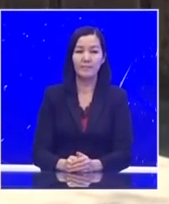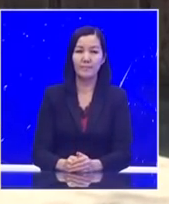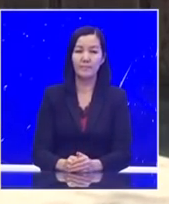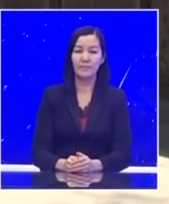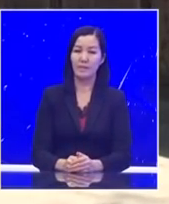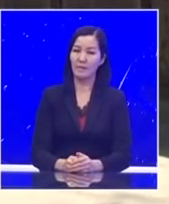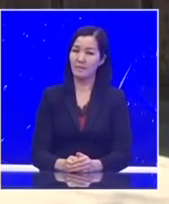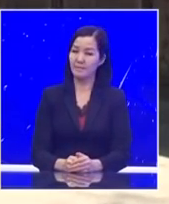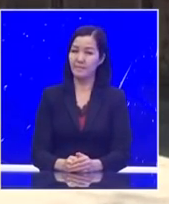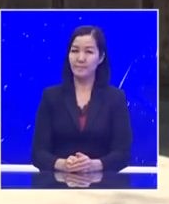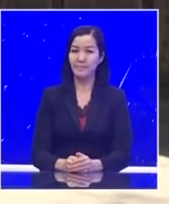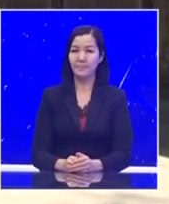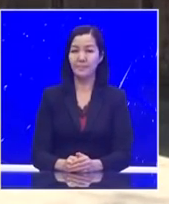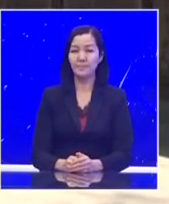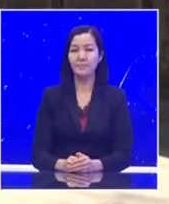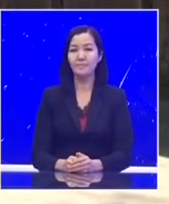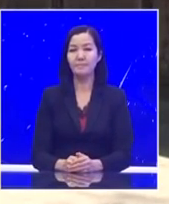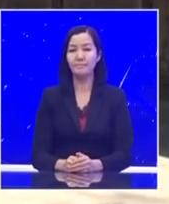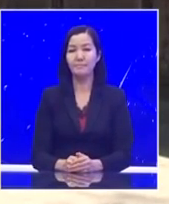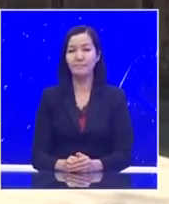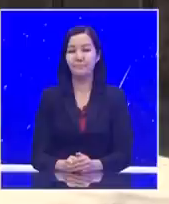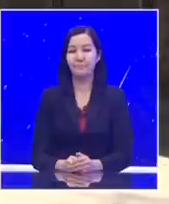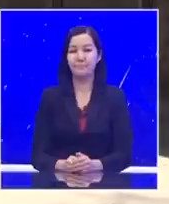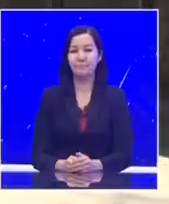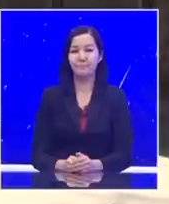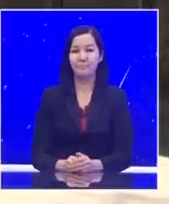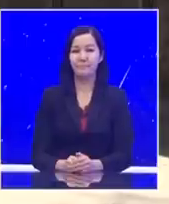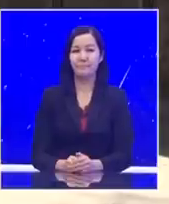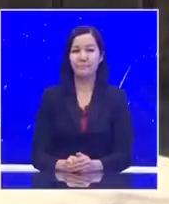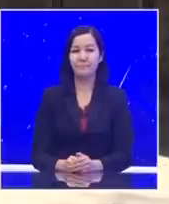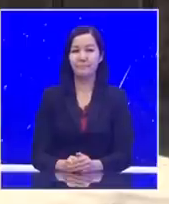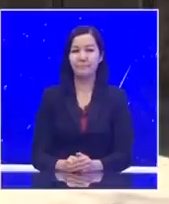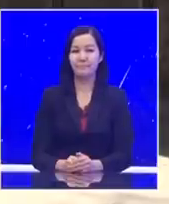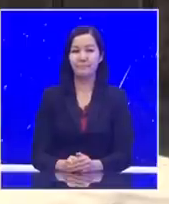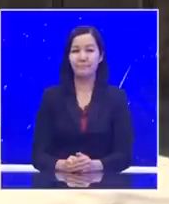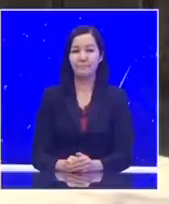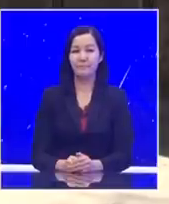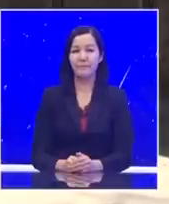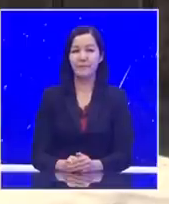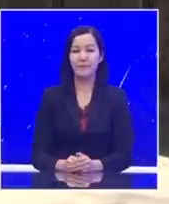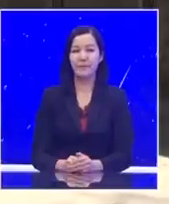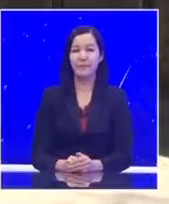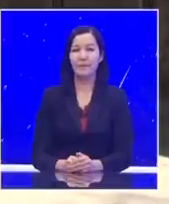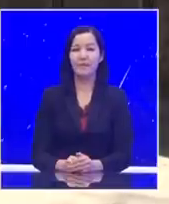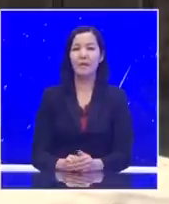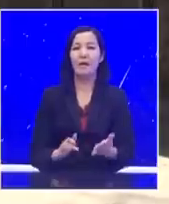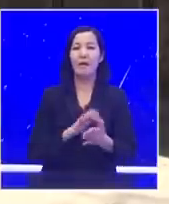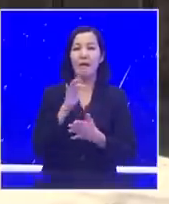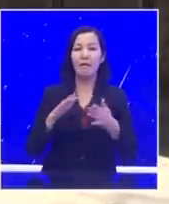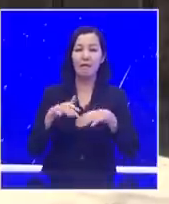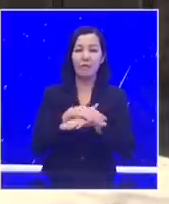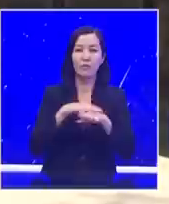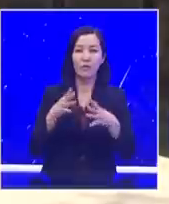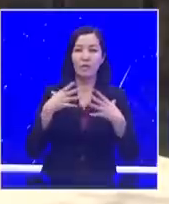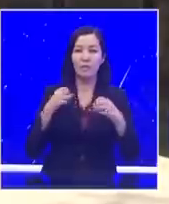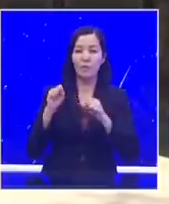В целях предотвращения заражения населения Капчагайского региона пандемией COVID-19 Шахар тұрғындарының